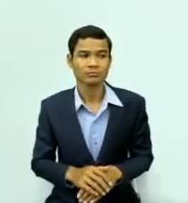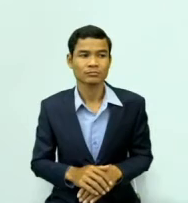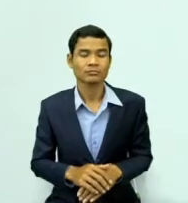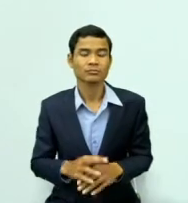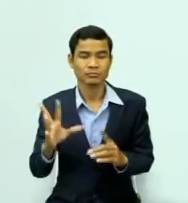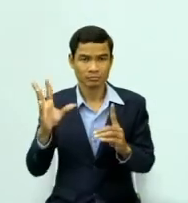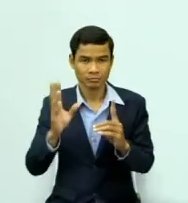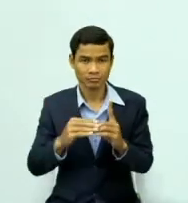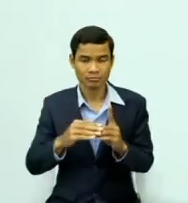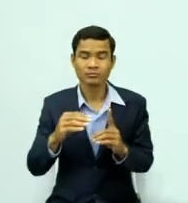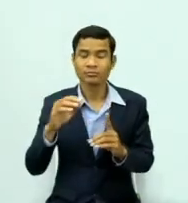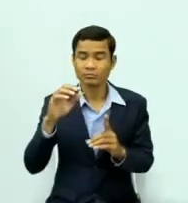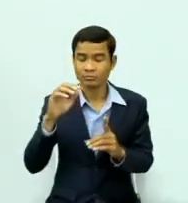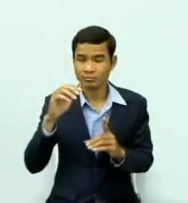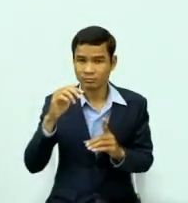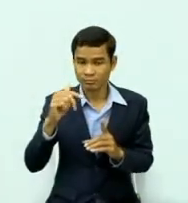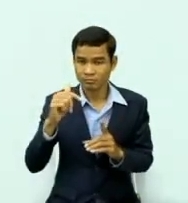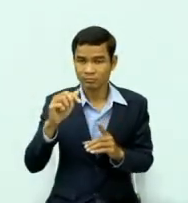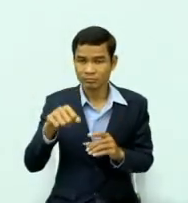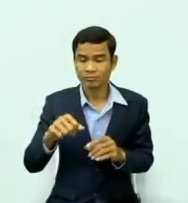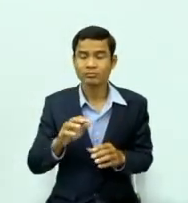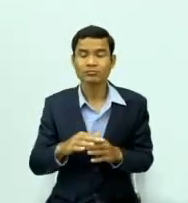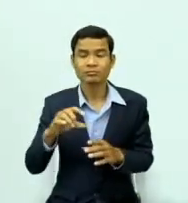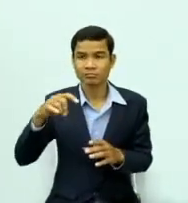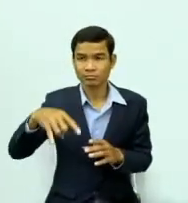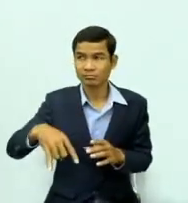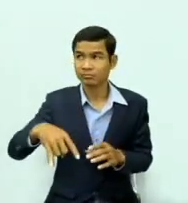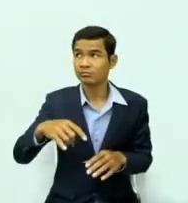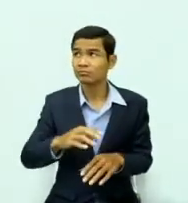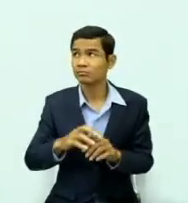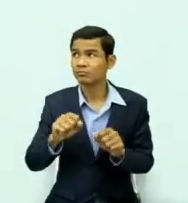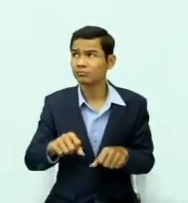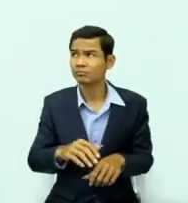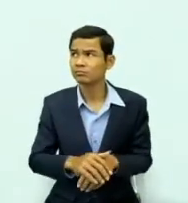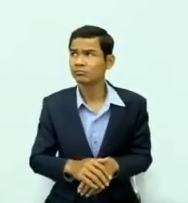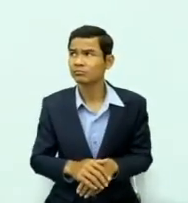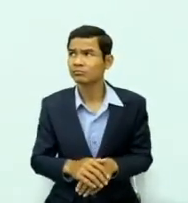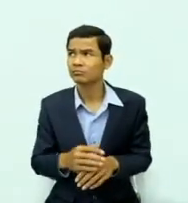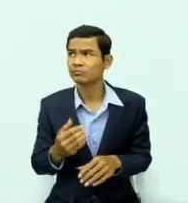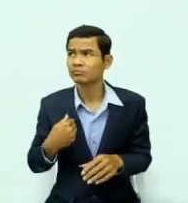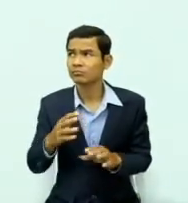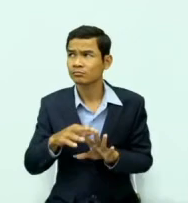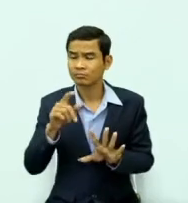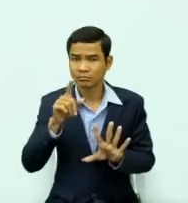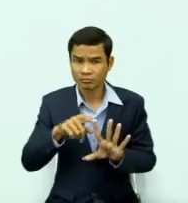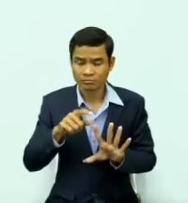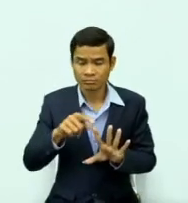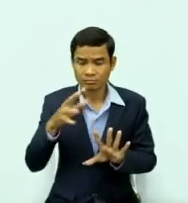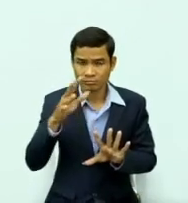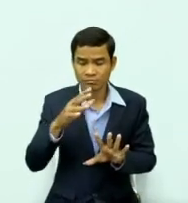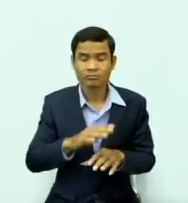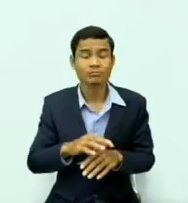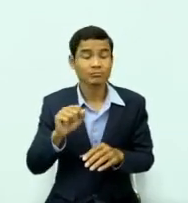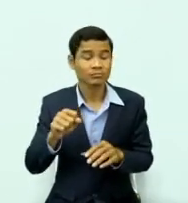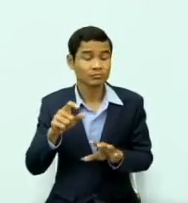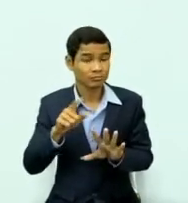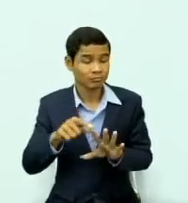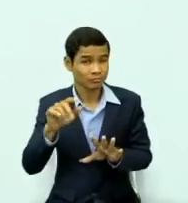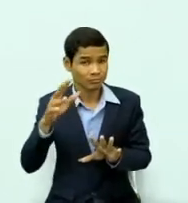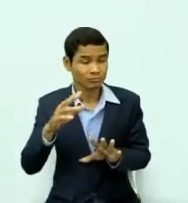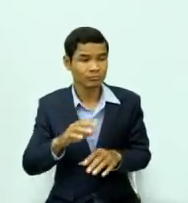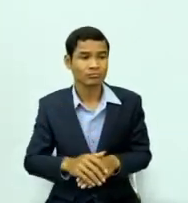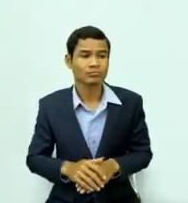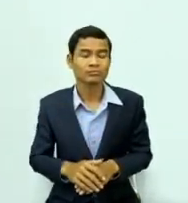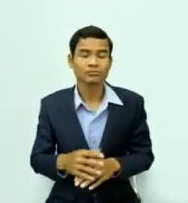xong cho mùi nâng ngớ cứ dừng lên an ngò thì thay con ná cứ dừng bụng đá sẽ nhá mũ sẽ cái toán được cô sẽ nhá xâm lắp tì tì